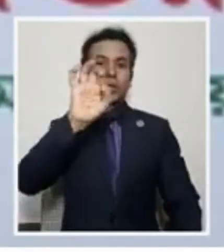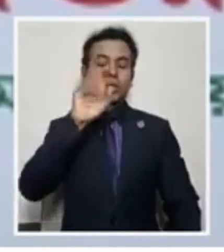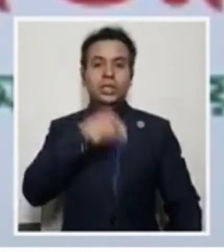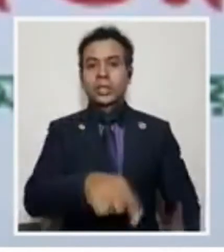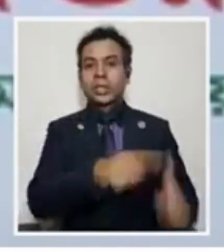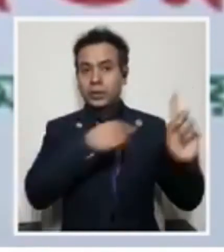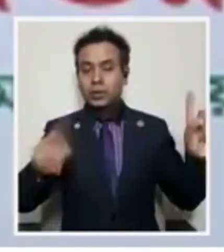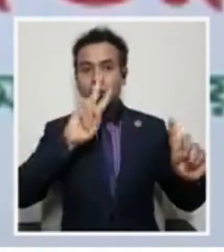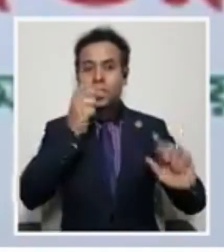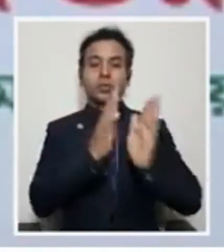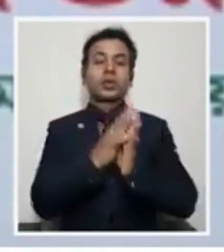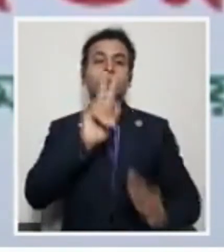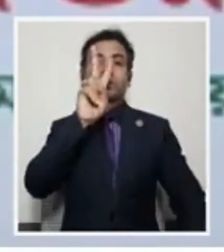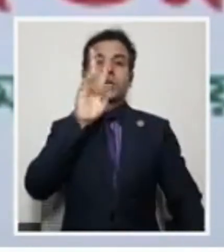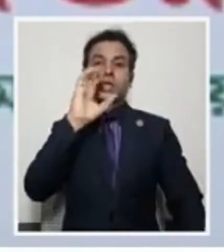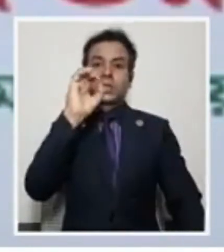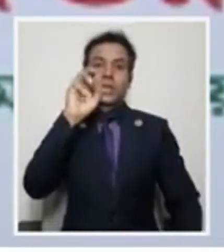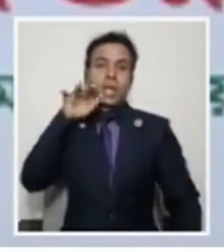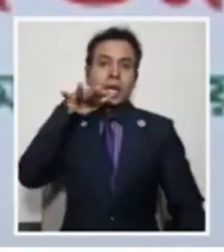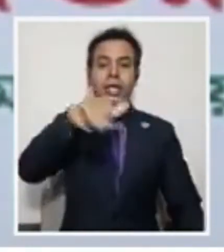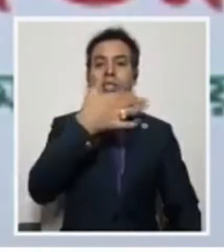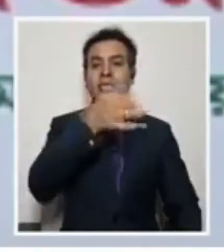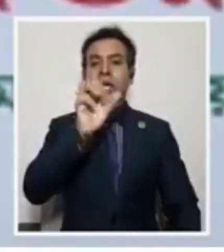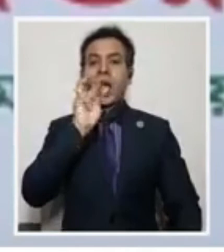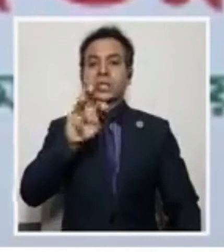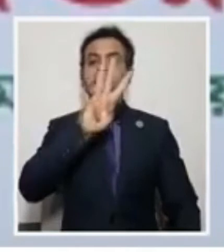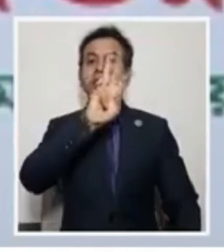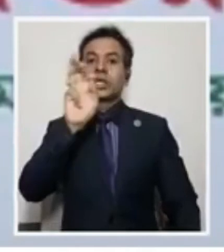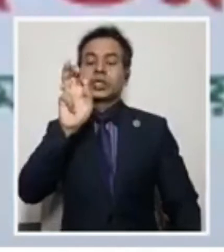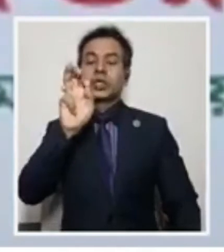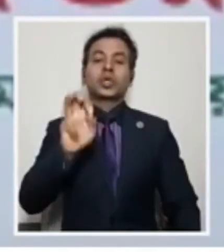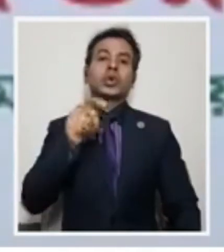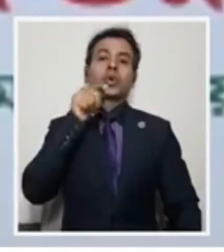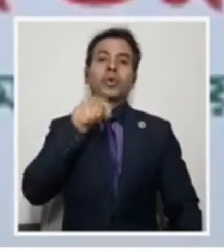20,07,322টি। আমি দুঃখিত, অদ্যাবধি বিতরণের সংখ্যাটি আমি আবার বলছি,